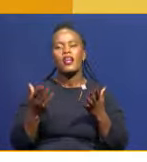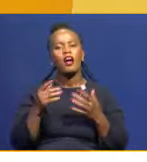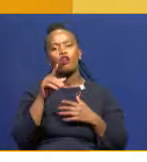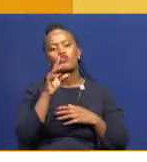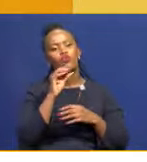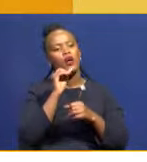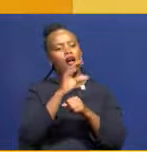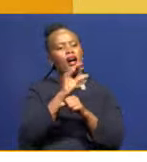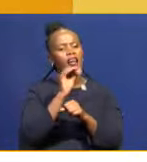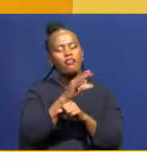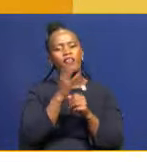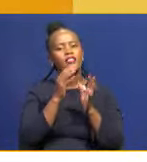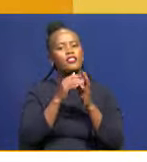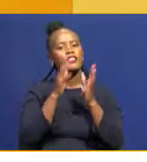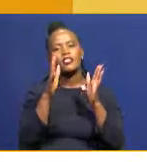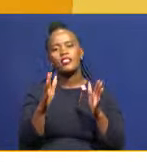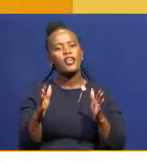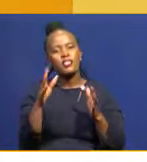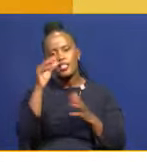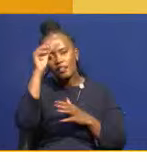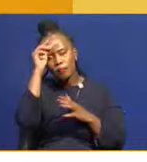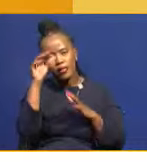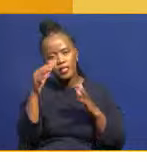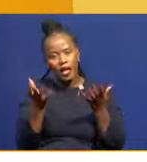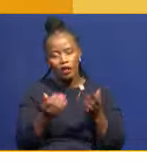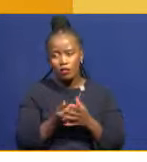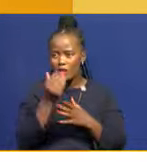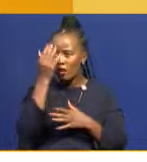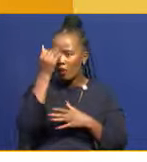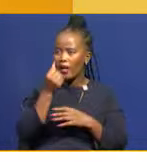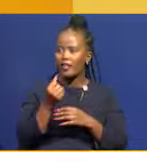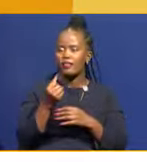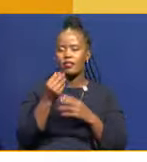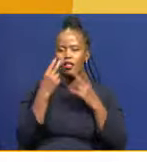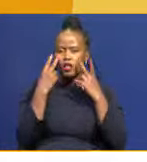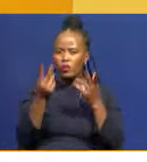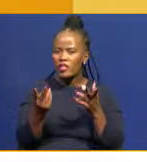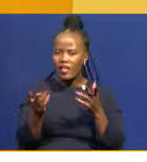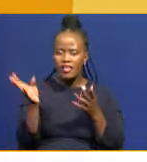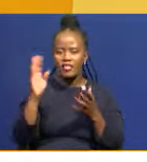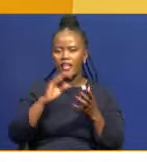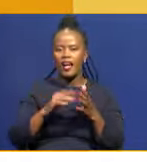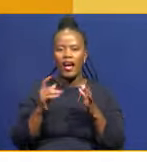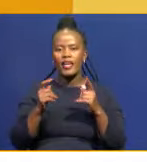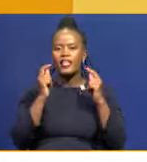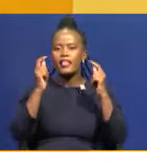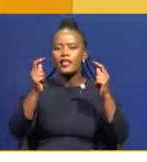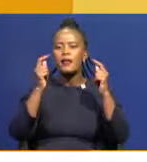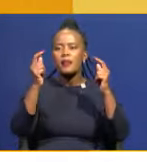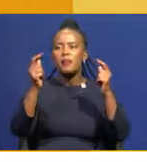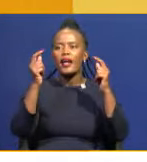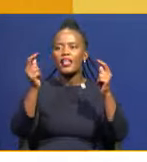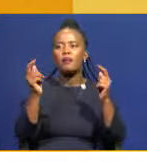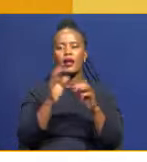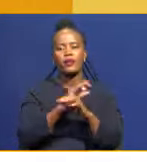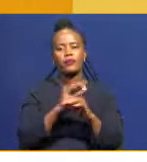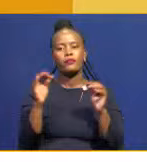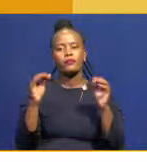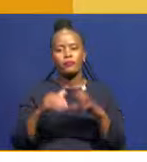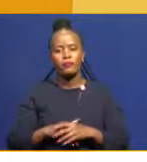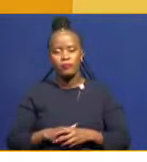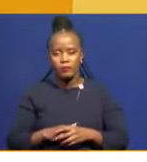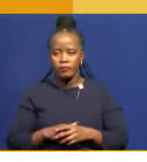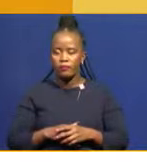vipi pengine viongozi wetu wa serikalini sasa hivi ili tusiweze kushuhudia tena maandamano ambayo tuliweza kushuhudia wiki kadhaa